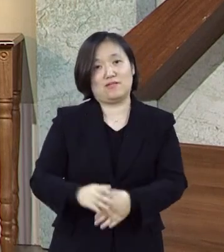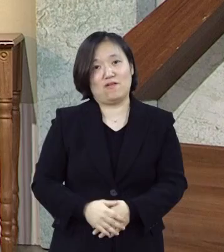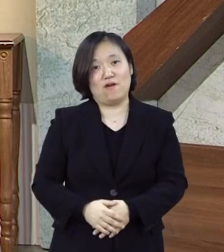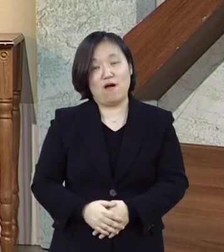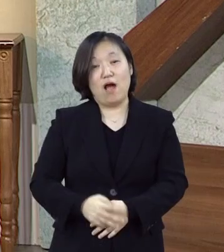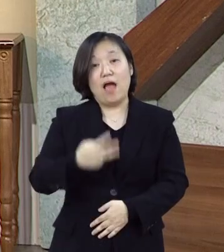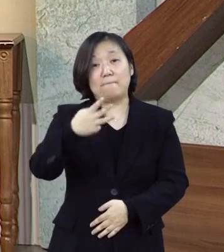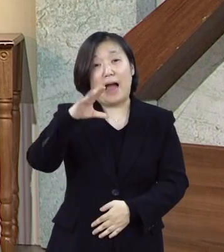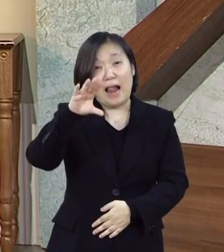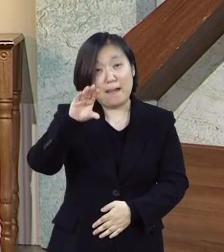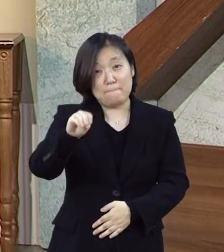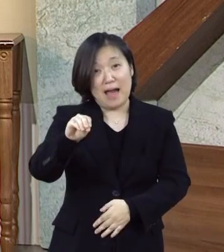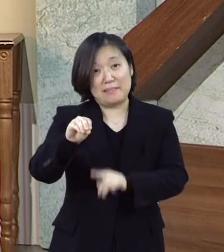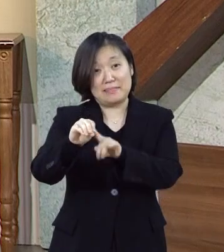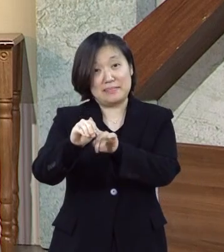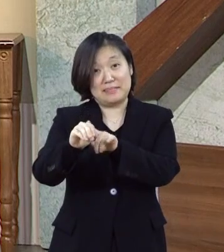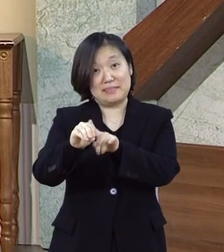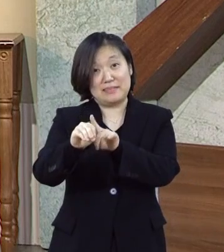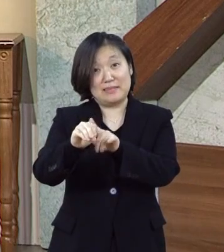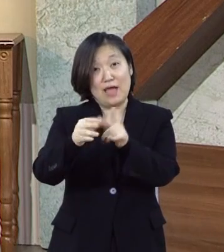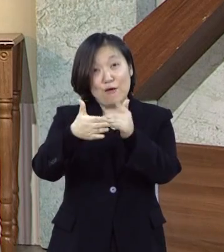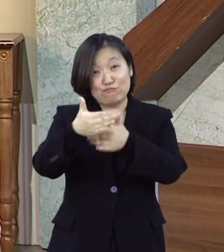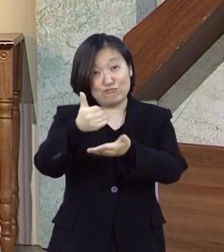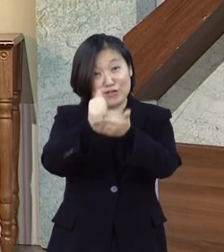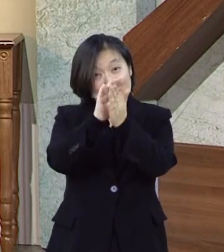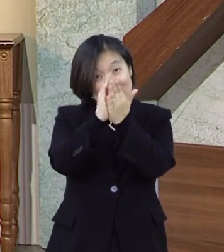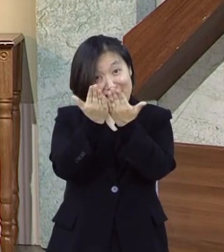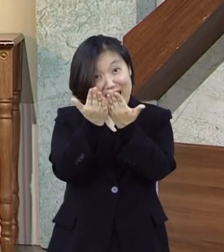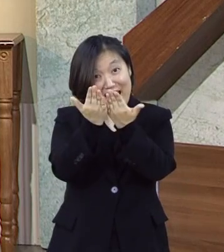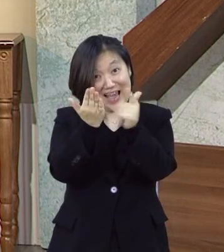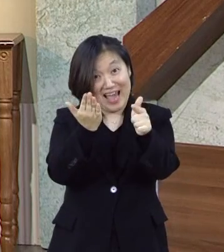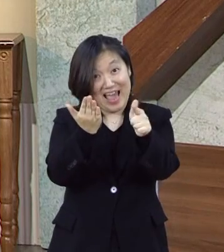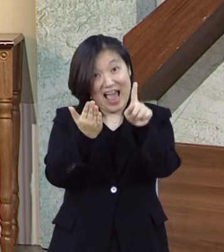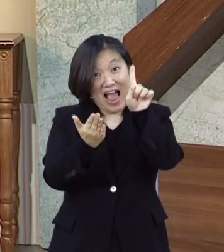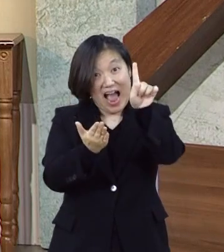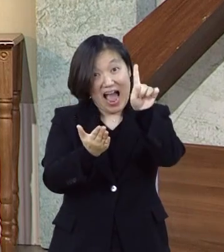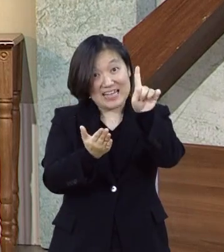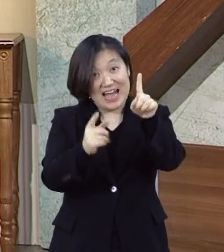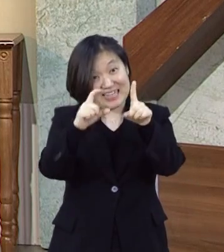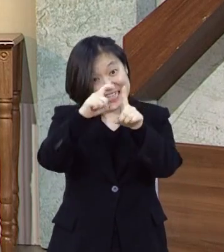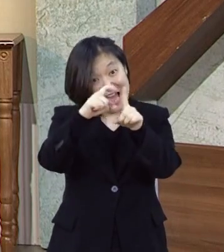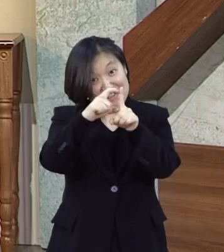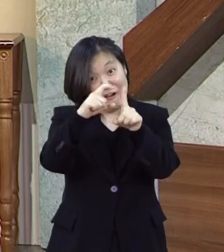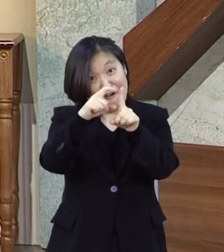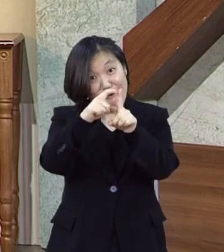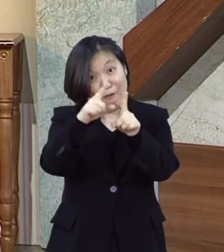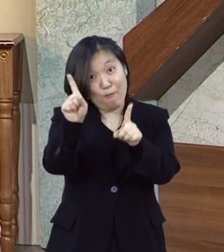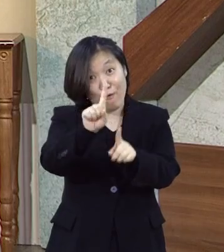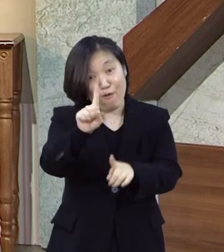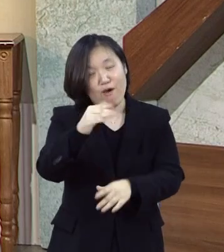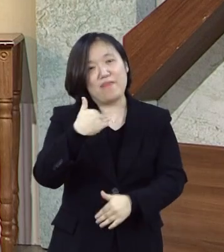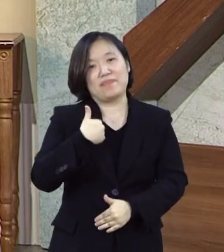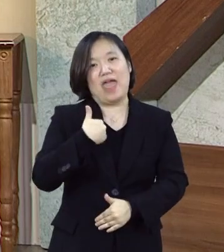글자로 만들면 마음심자라고 부르고 이 마음, 불교는 결국 이